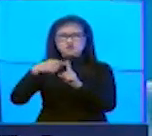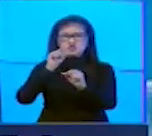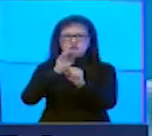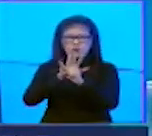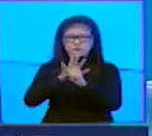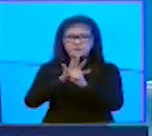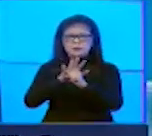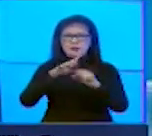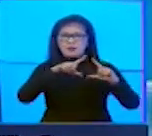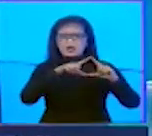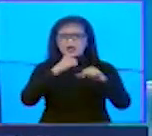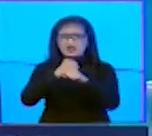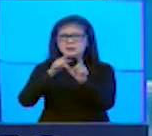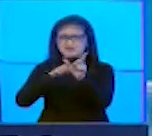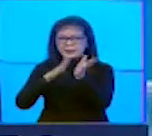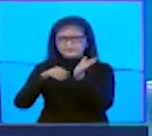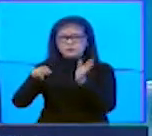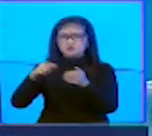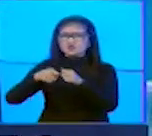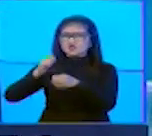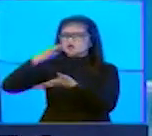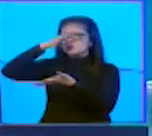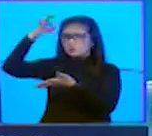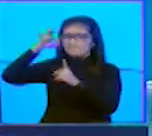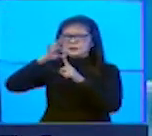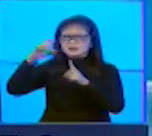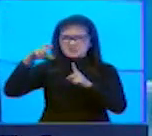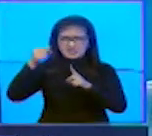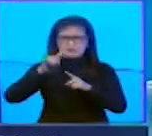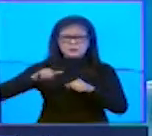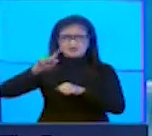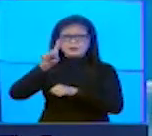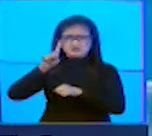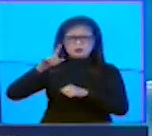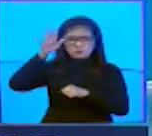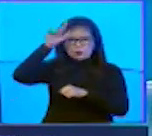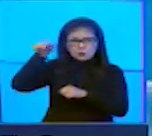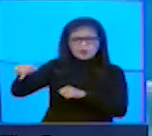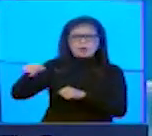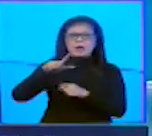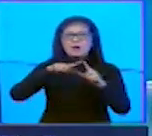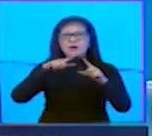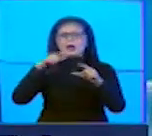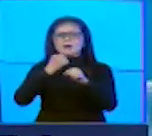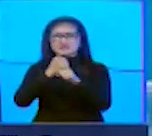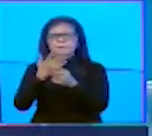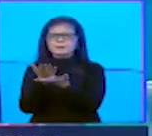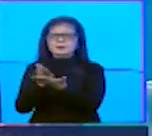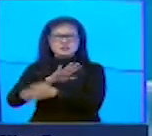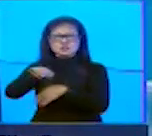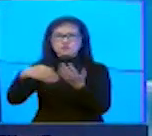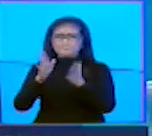Agim tes swab PCR bersama satu putrinya dan seorang santri. Melalui akun media sosialnya, Agim meminta mereka yang pernah